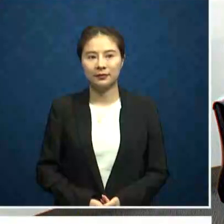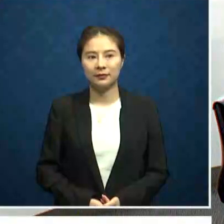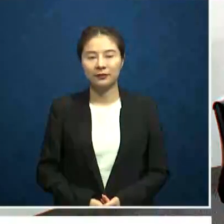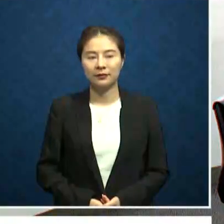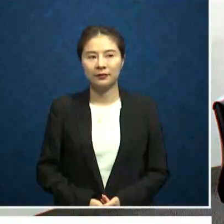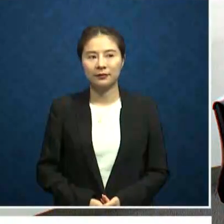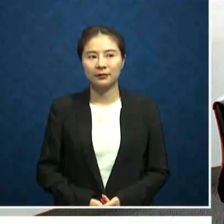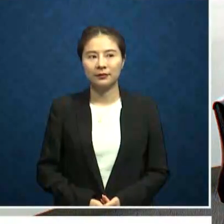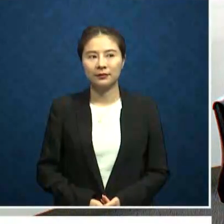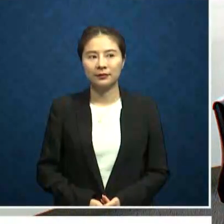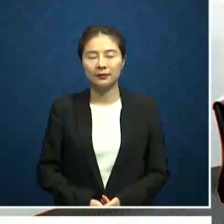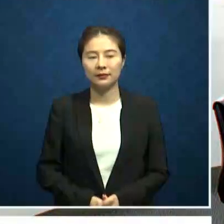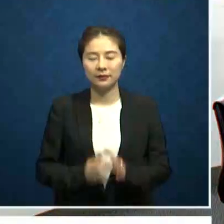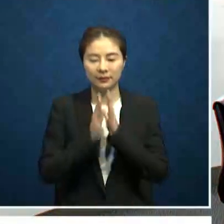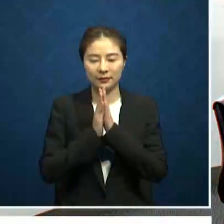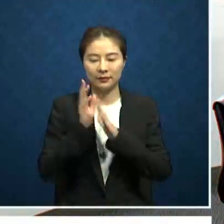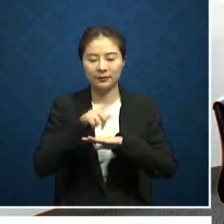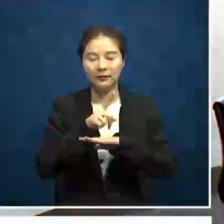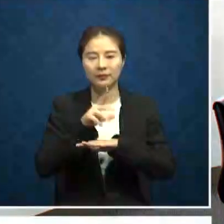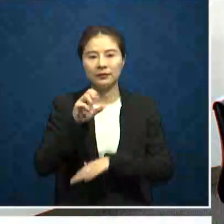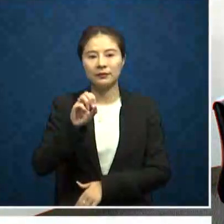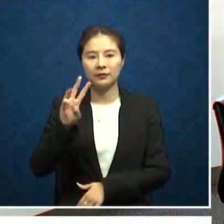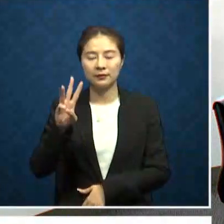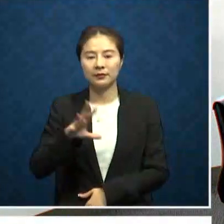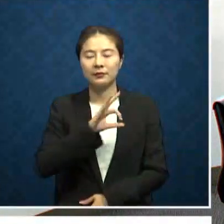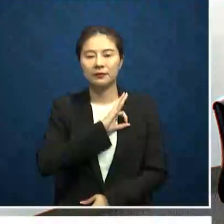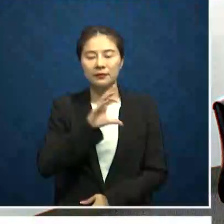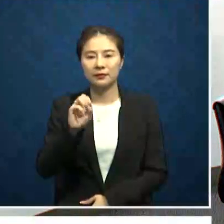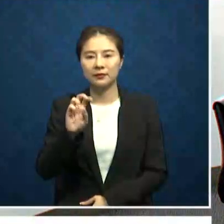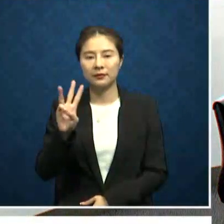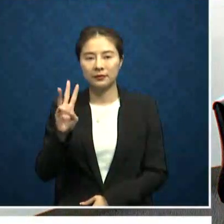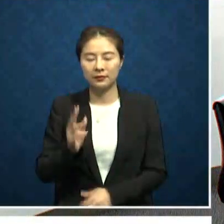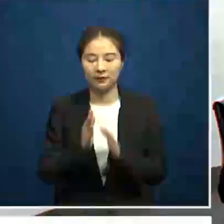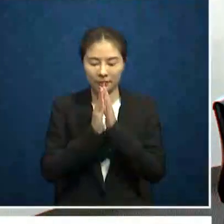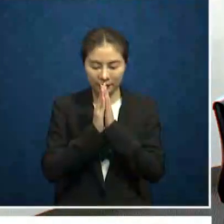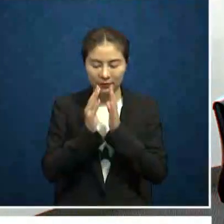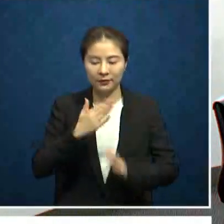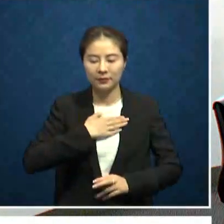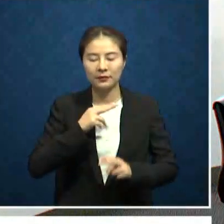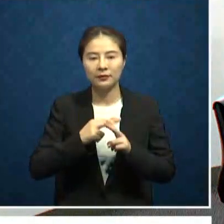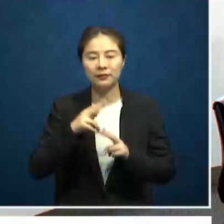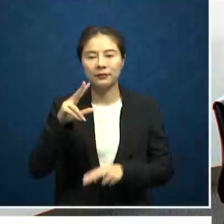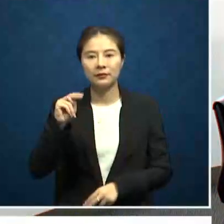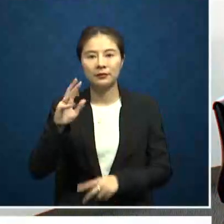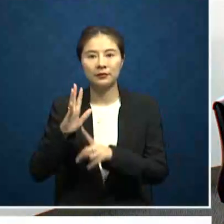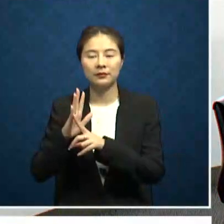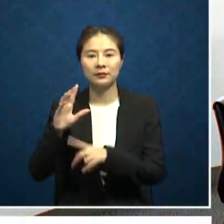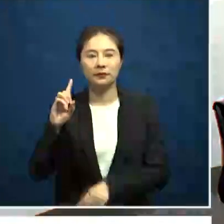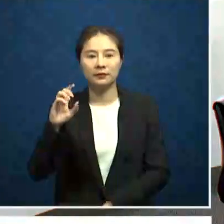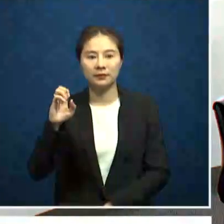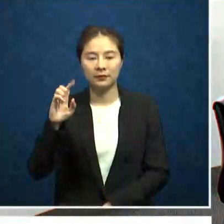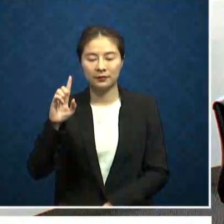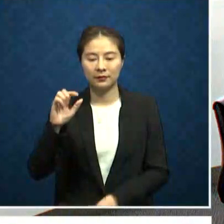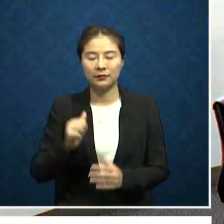กราบเรียนท่านประธานวุฒิสภาและท่านวุฒิสมาชิกที่เคารพทุกท่านดิฉันนฤดีผู้รัตนรักขออนุญาตนำ